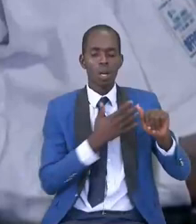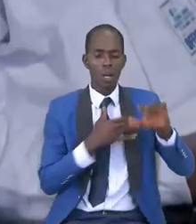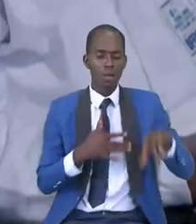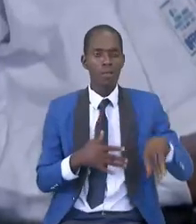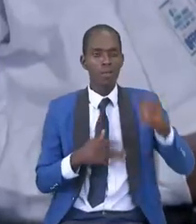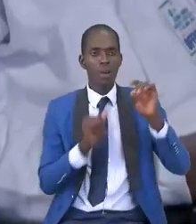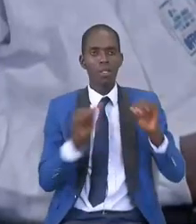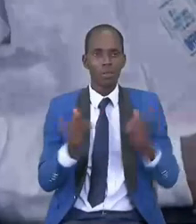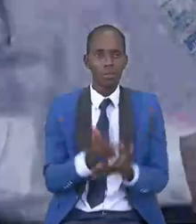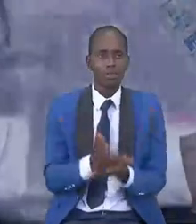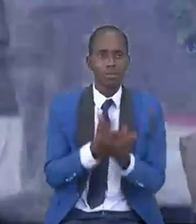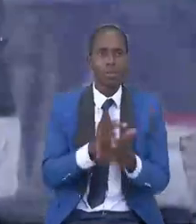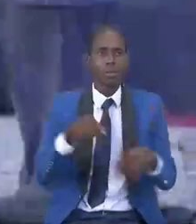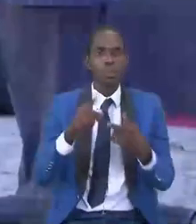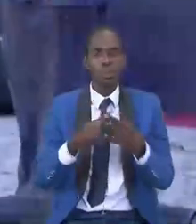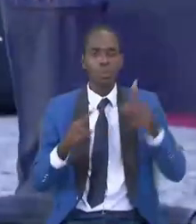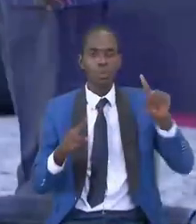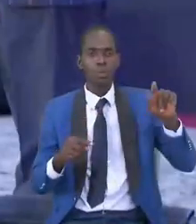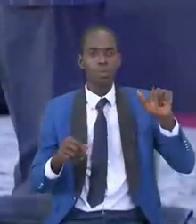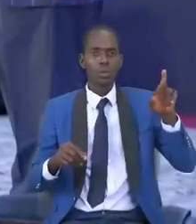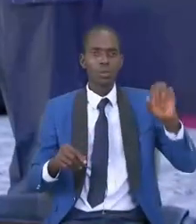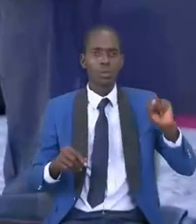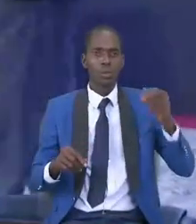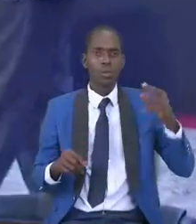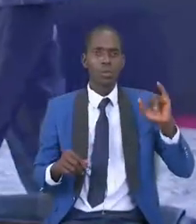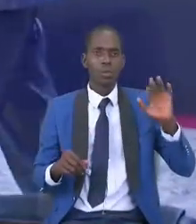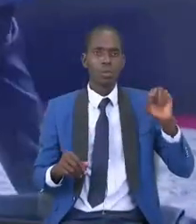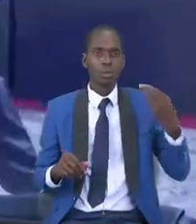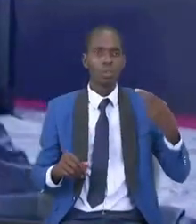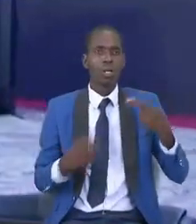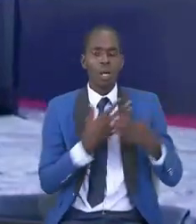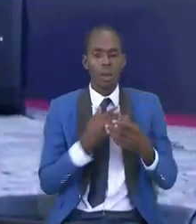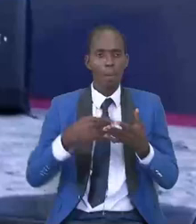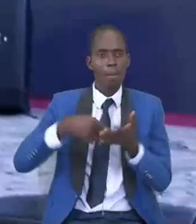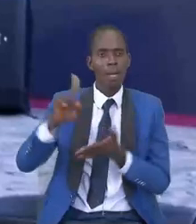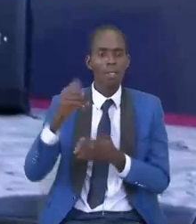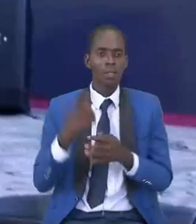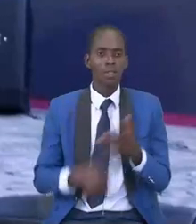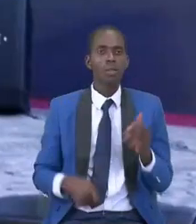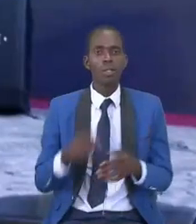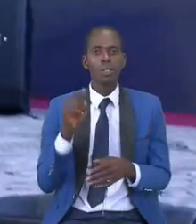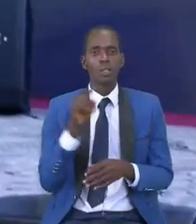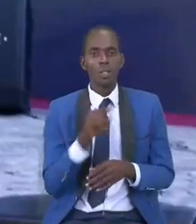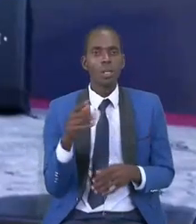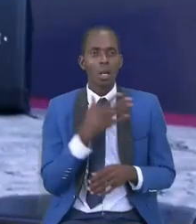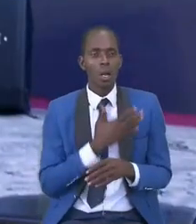Il descendait à Joppa, il trouva un navire qui allait à Tarsis. Il paya le prix du transport.